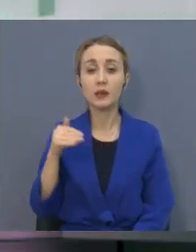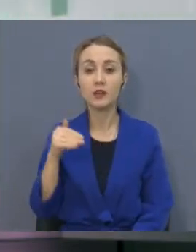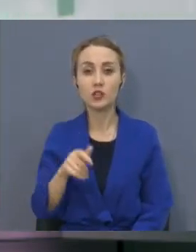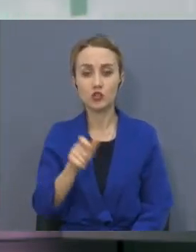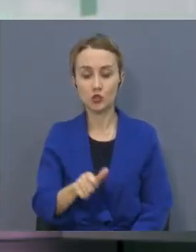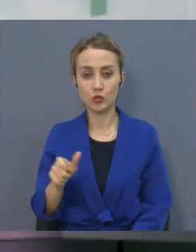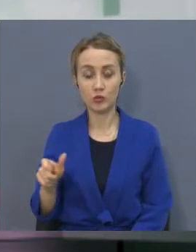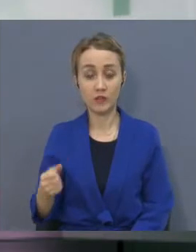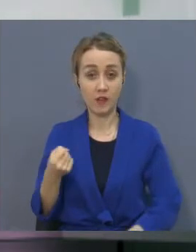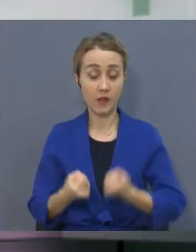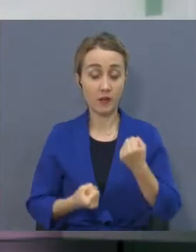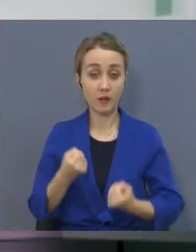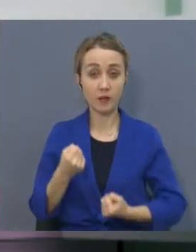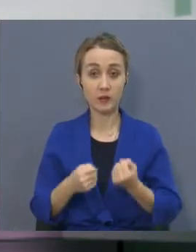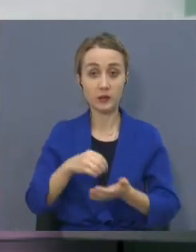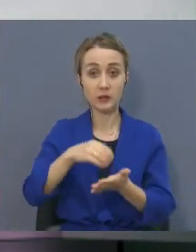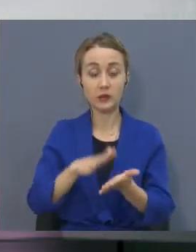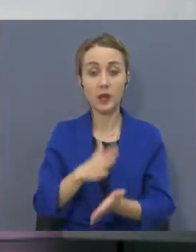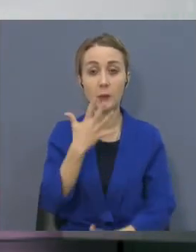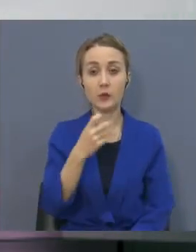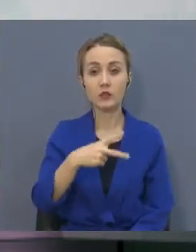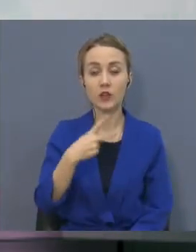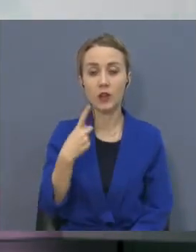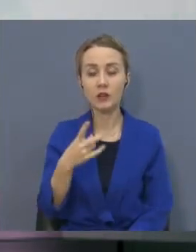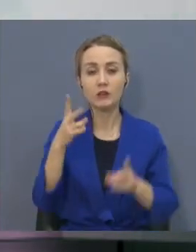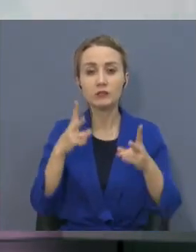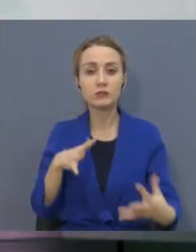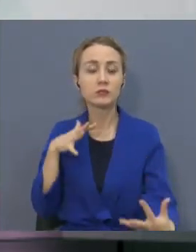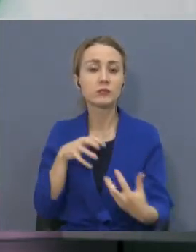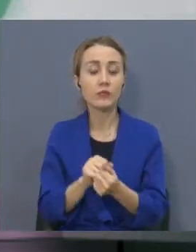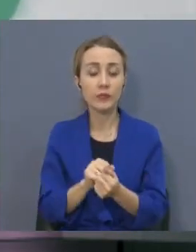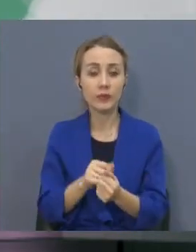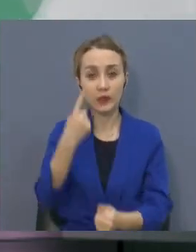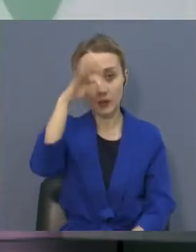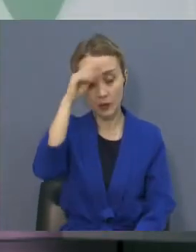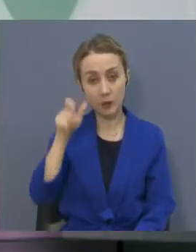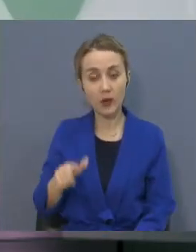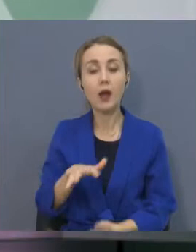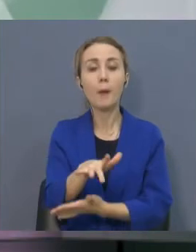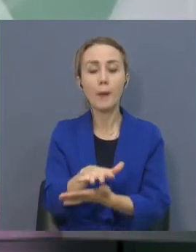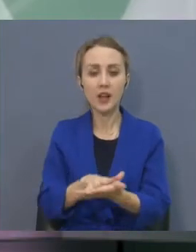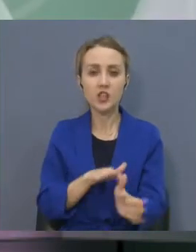Кроме того, в регионе зарегистрировано 521 дорожно-транспортное происшествие. Полицейские